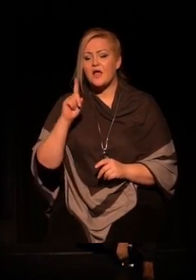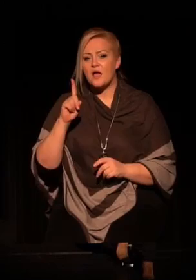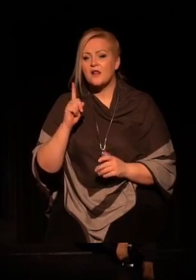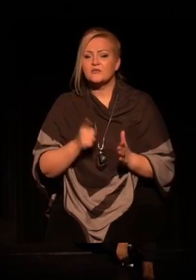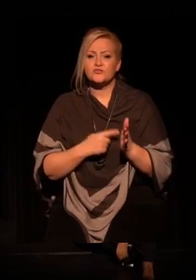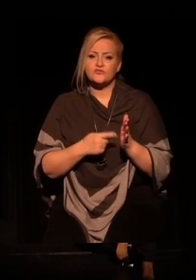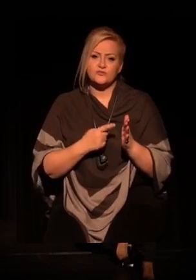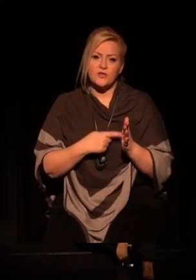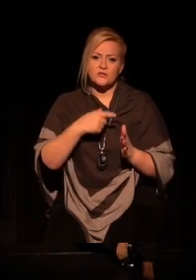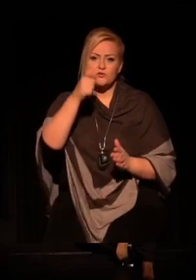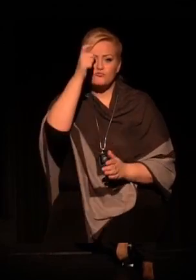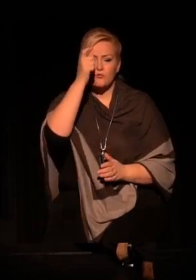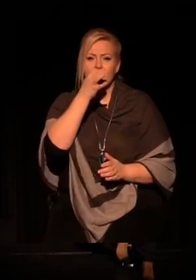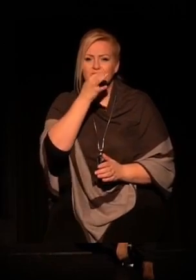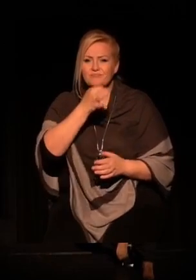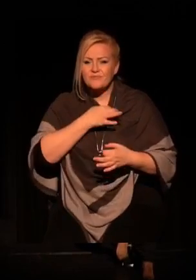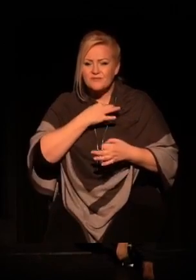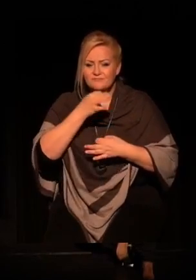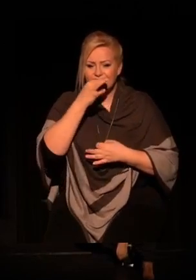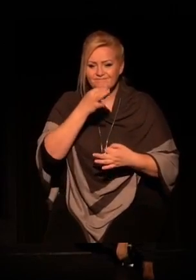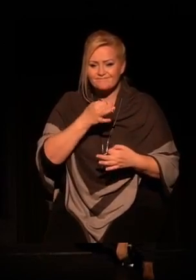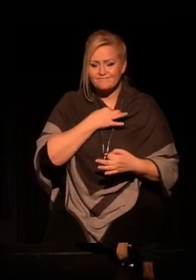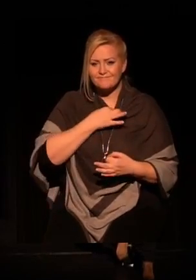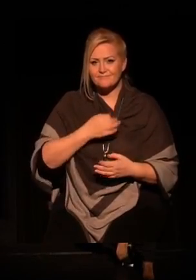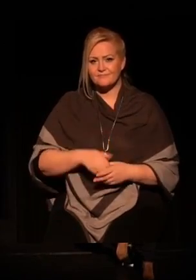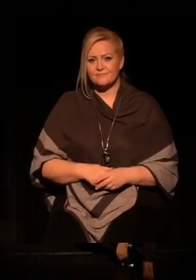miał bardzo dużo pytań do siebie.